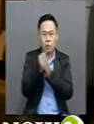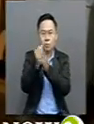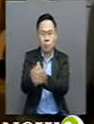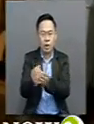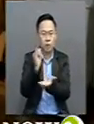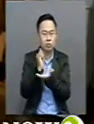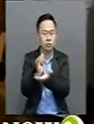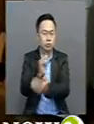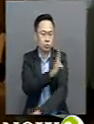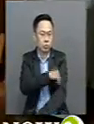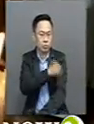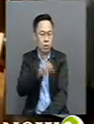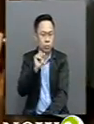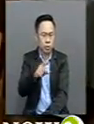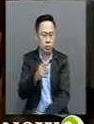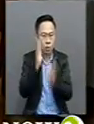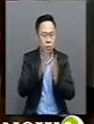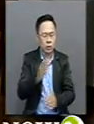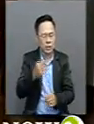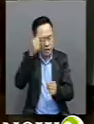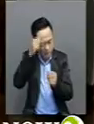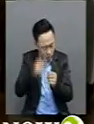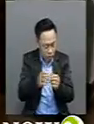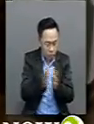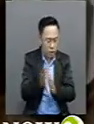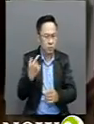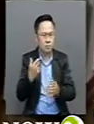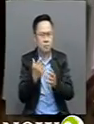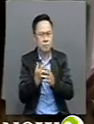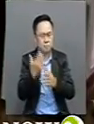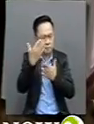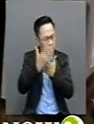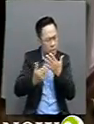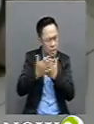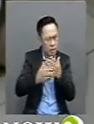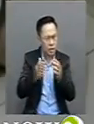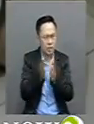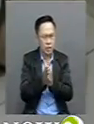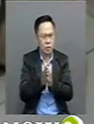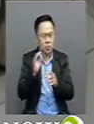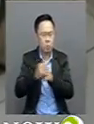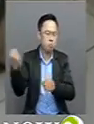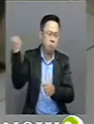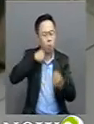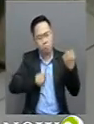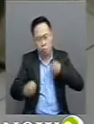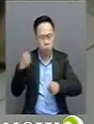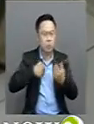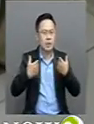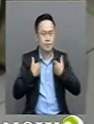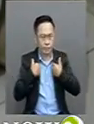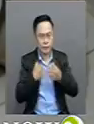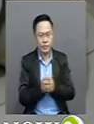คนเจ็บส่งโรงพยาบาลนะคะคือบางคนยังมีสติอยู่แล้วก็มีบาดแผลได้รับบาดเจ็บด้วยเพราะว่าถูกทำร้ายร่างกายค่ะเบื้องต้